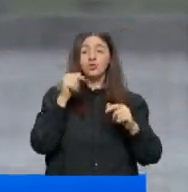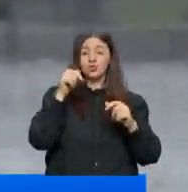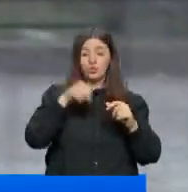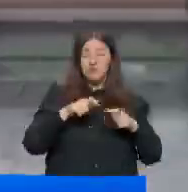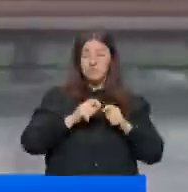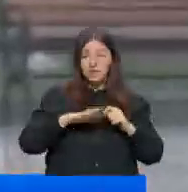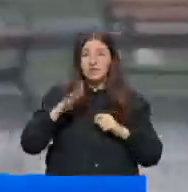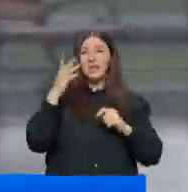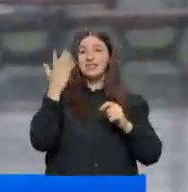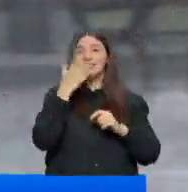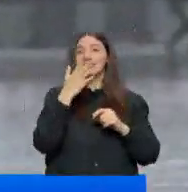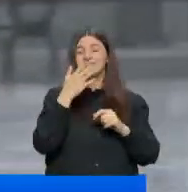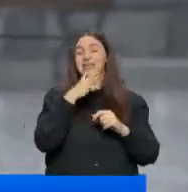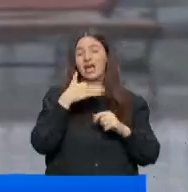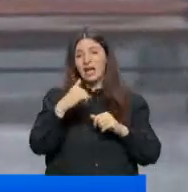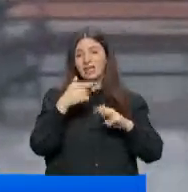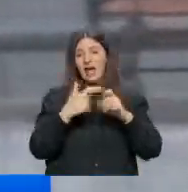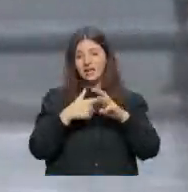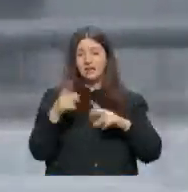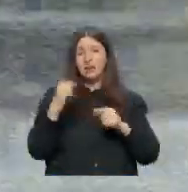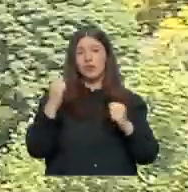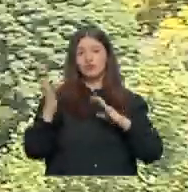ve kıyı Ege'de ise kuvvetli rüzgar var.